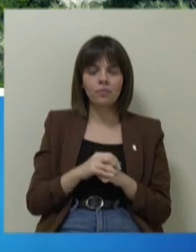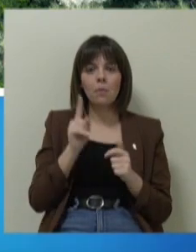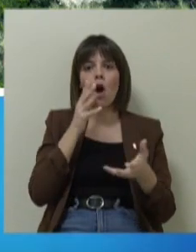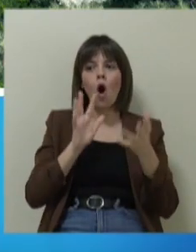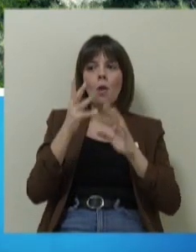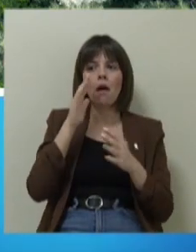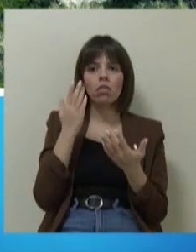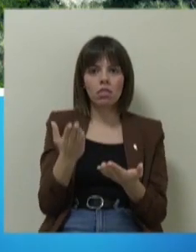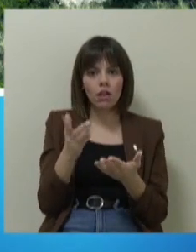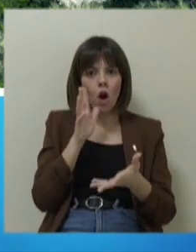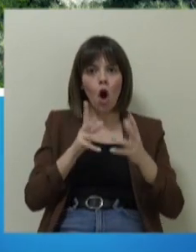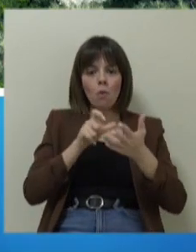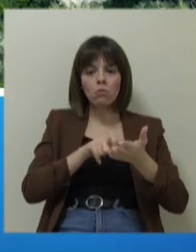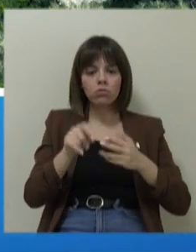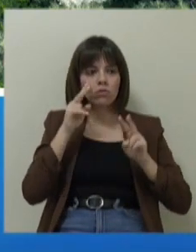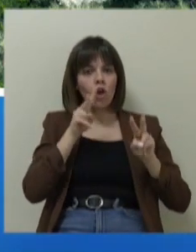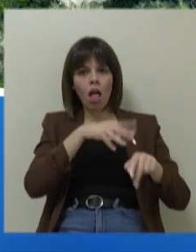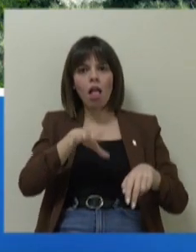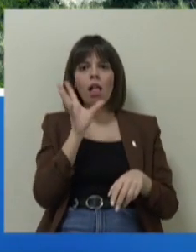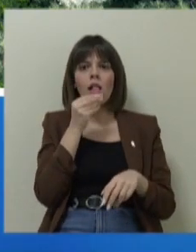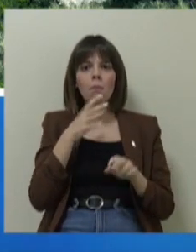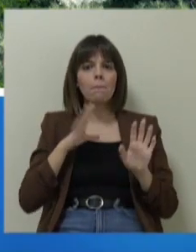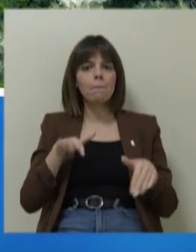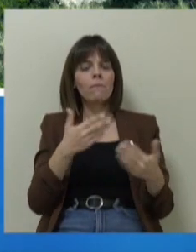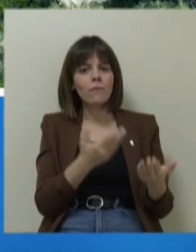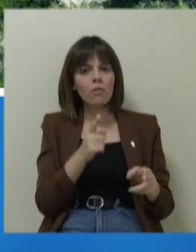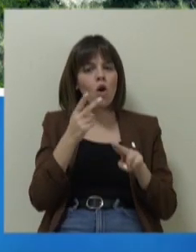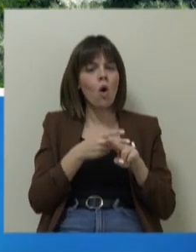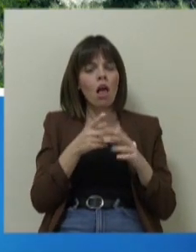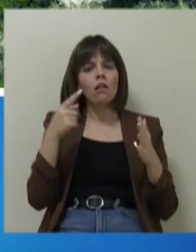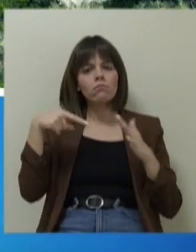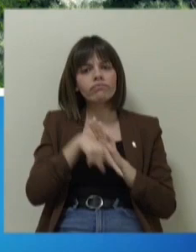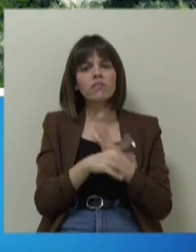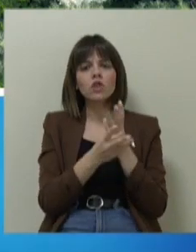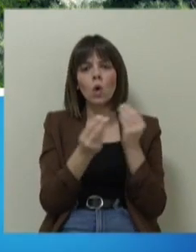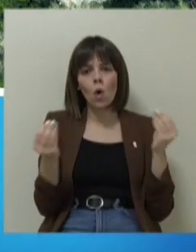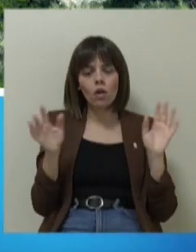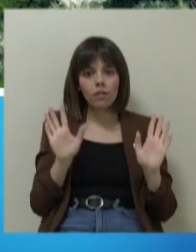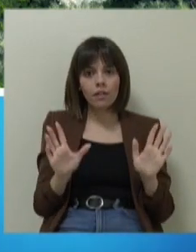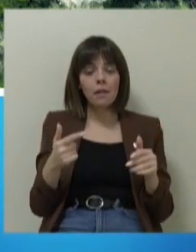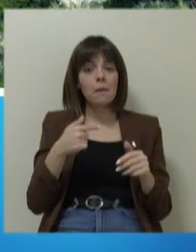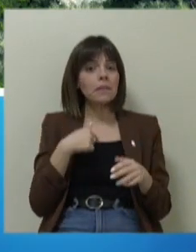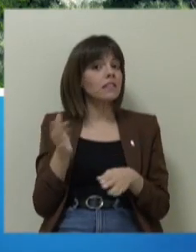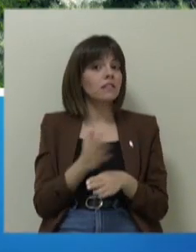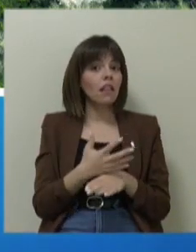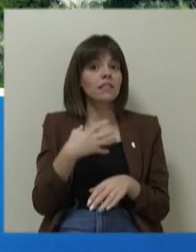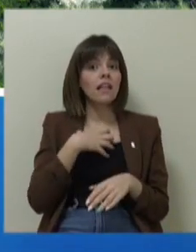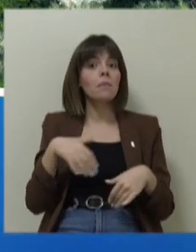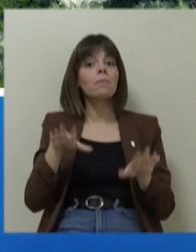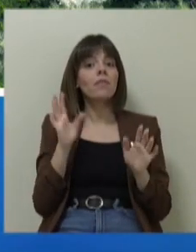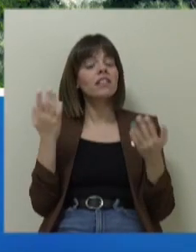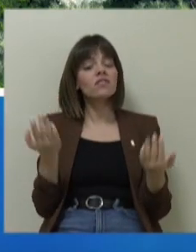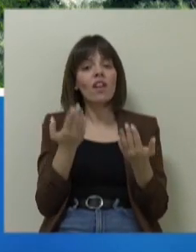orman, ormanın bütünü de bu bilgiye sahip. Bu örnekleri uzatabiliriz. Peki biz neden sahip değiliz ya